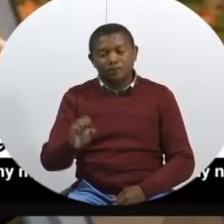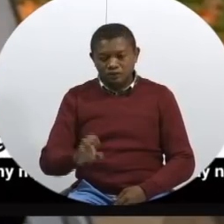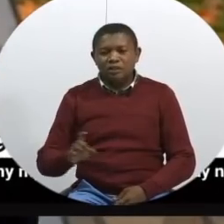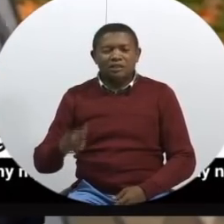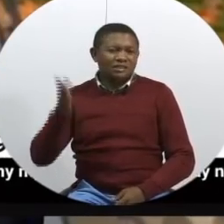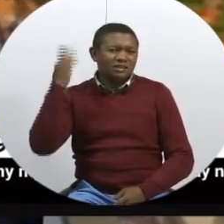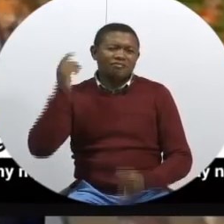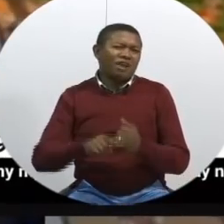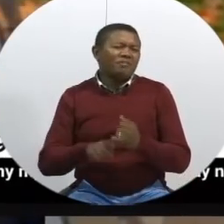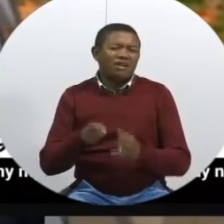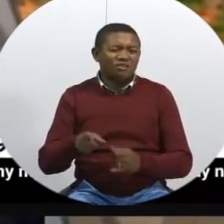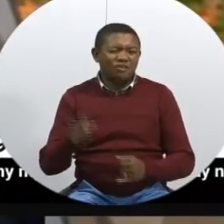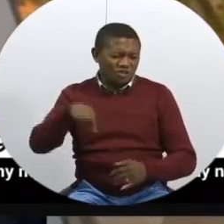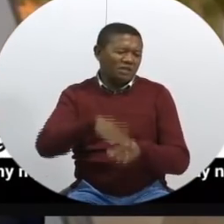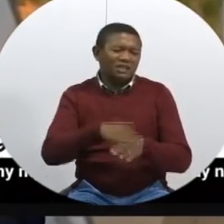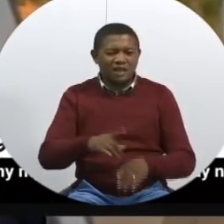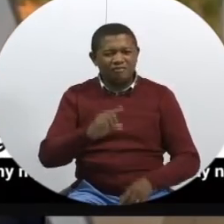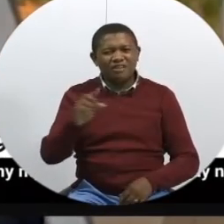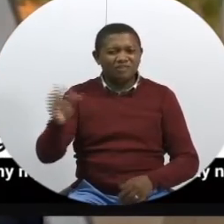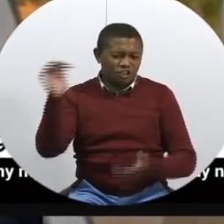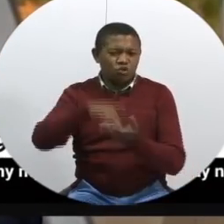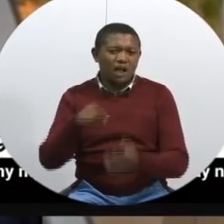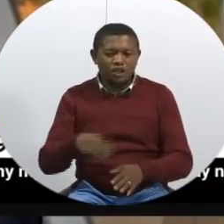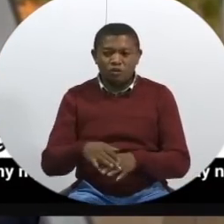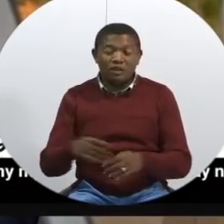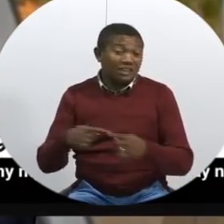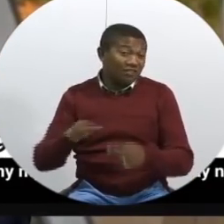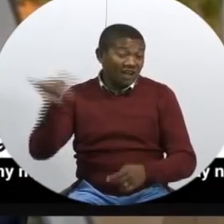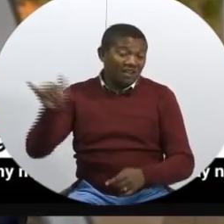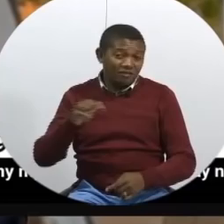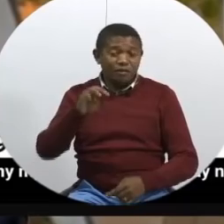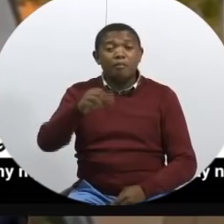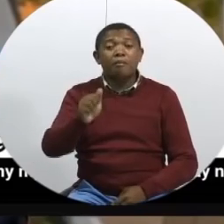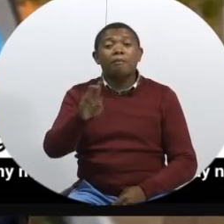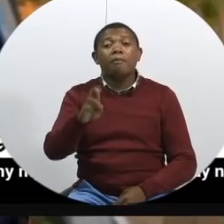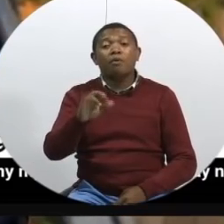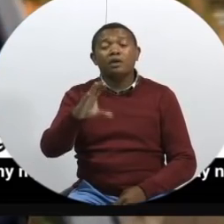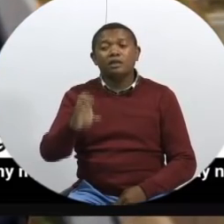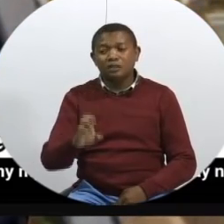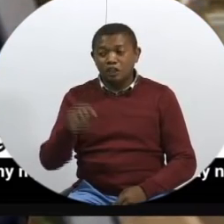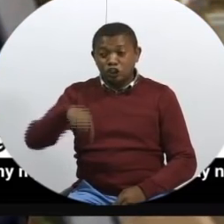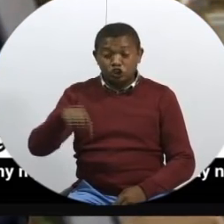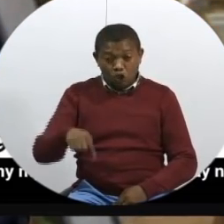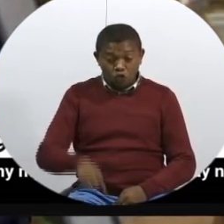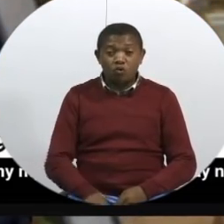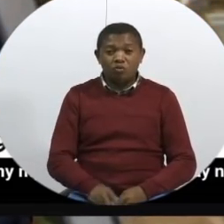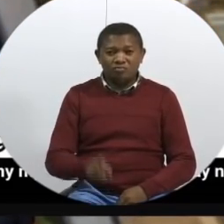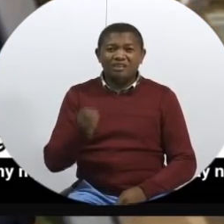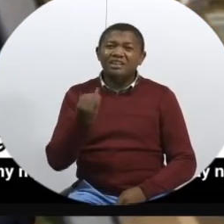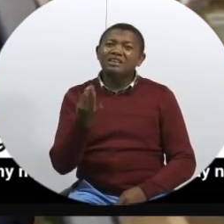taty amintsika tamin'ny faraparana fa tao Maurice zao amin'izao tsika miteny zao an 2 efapolo ny